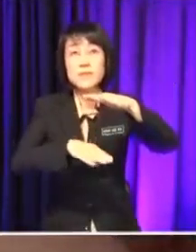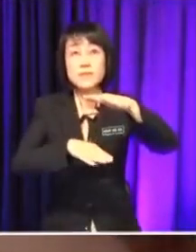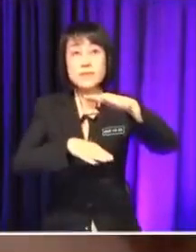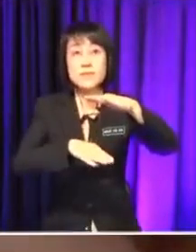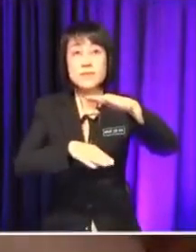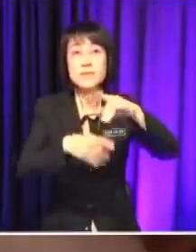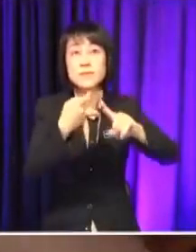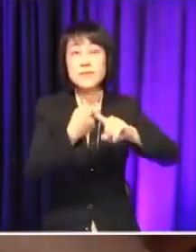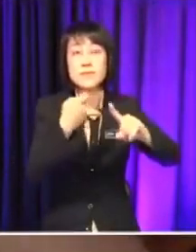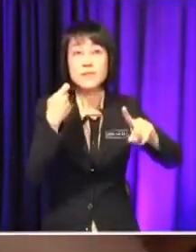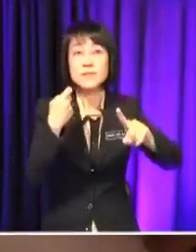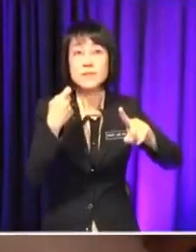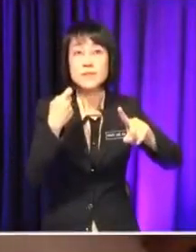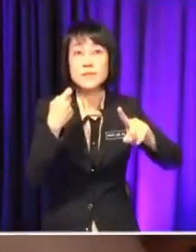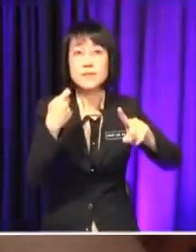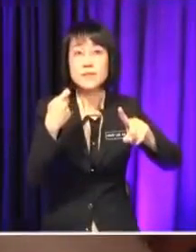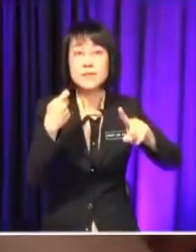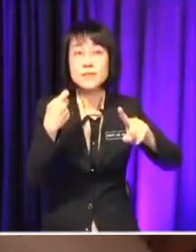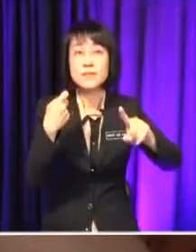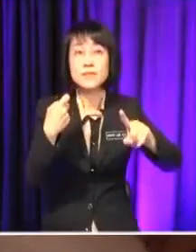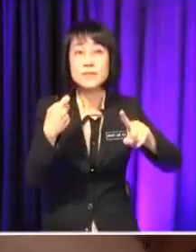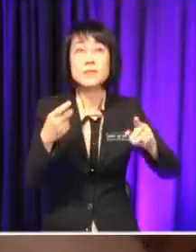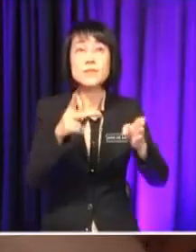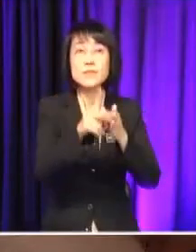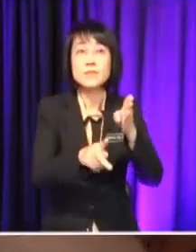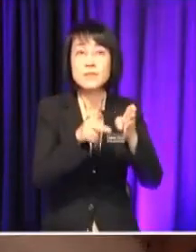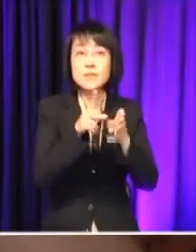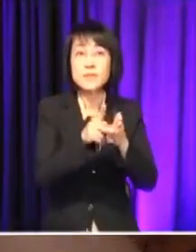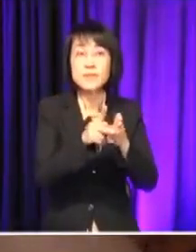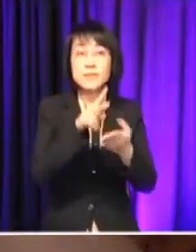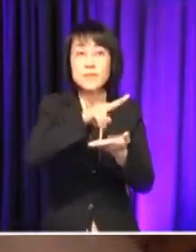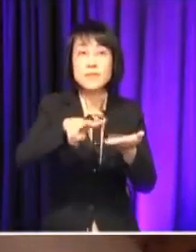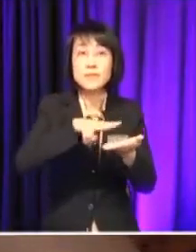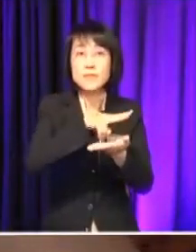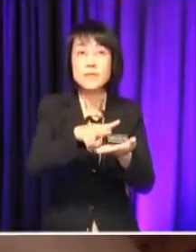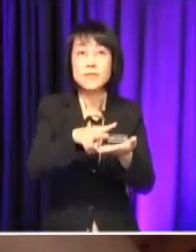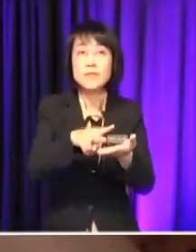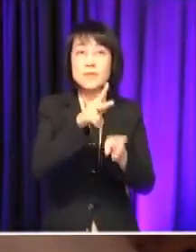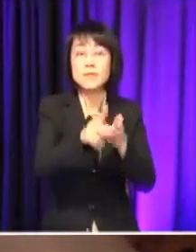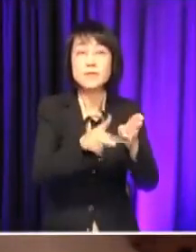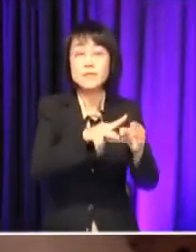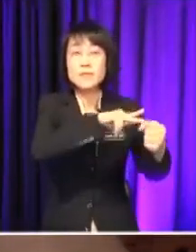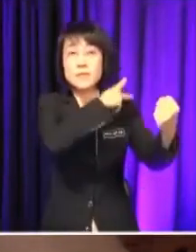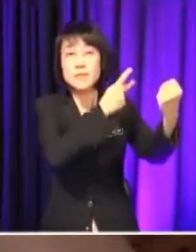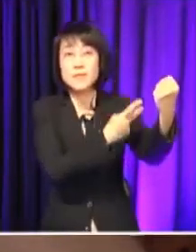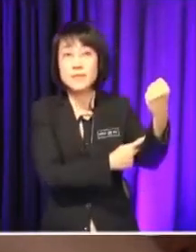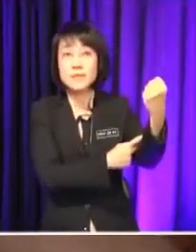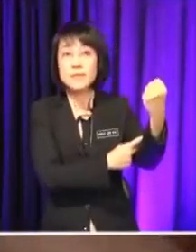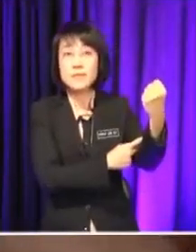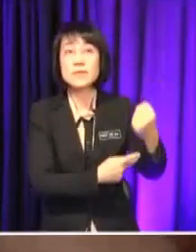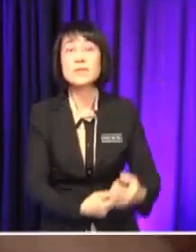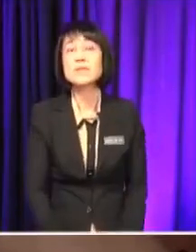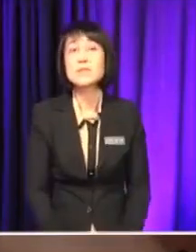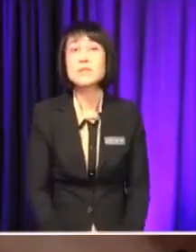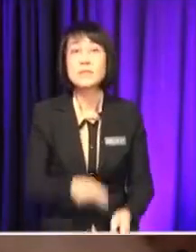daripada kota casing ini kita ada kabel video dan juga kabel kuase Oke Senang saja Fizi